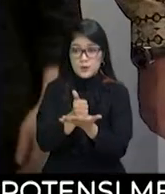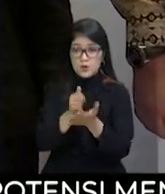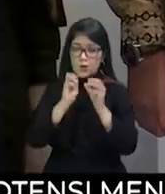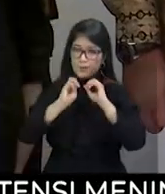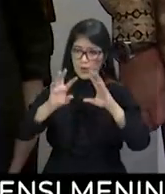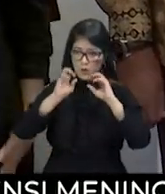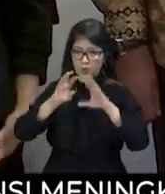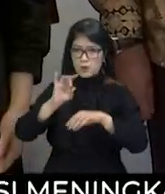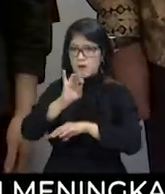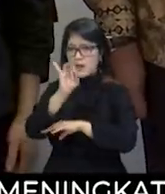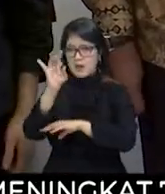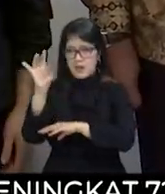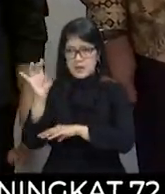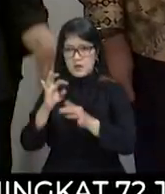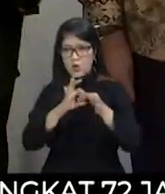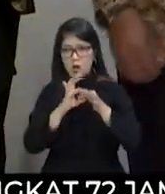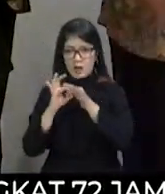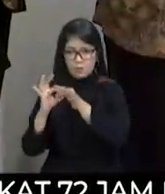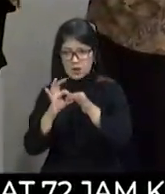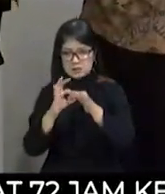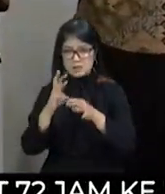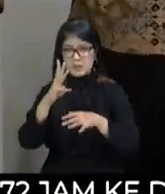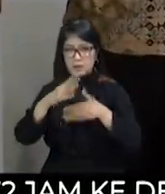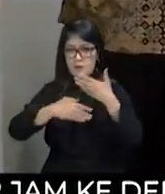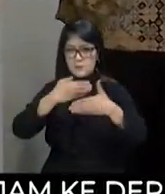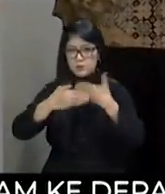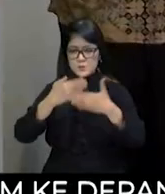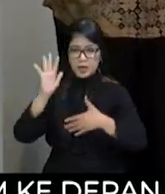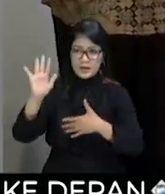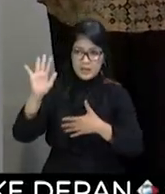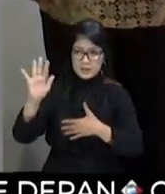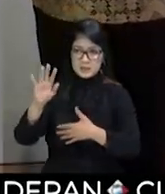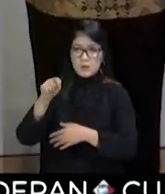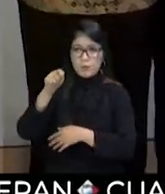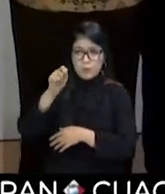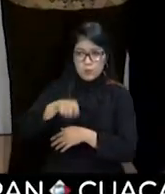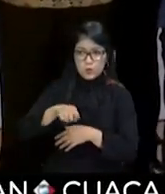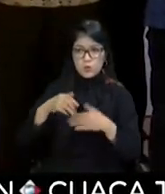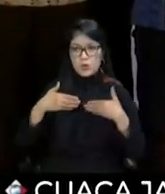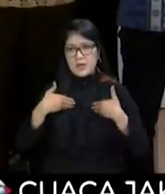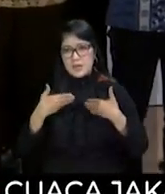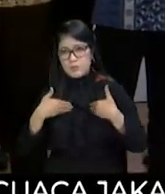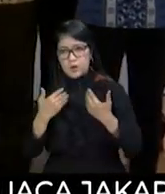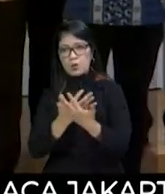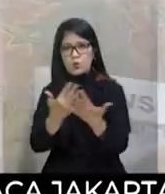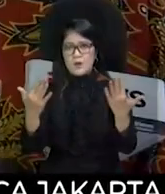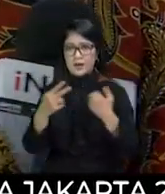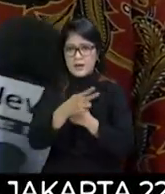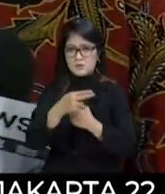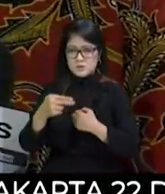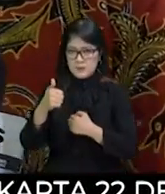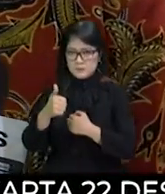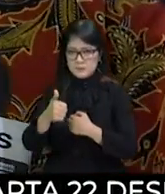lain-lain. Kolaborasi kedua perusahaan ini diharapkan bisa memenuhi kebutuhan hiburan bagi masyarakat.